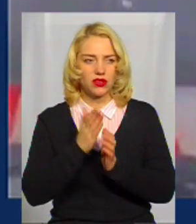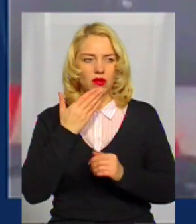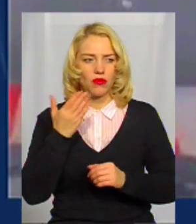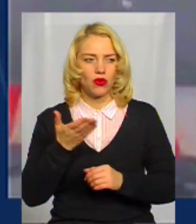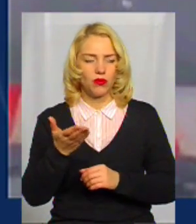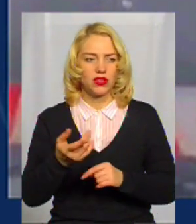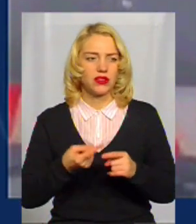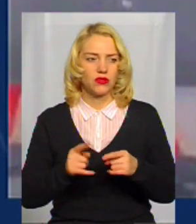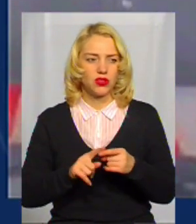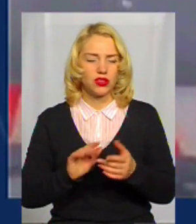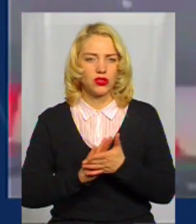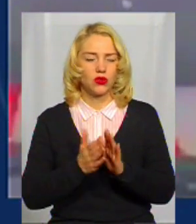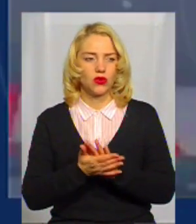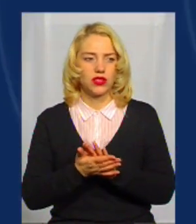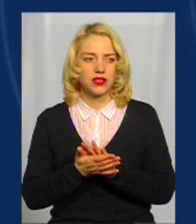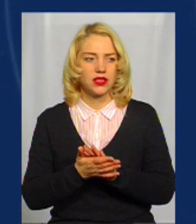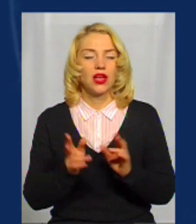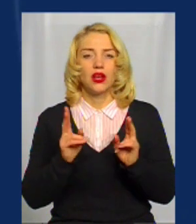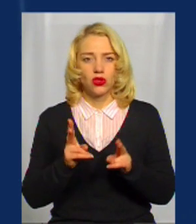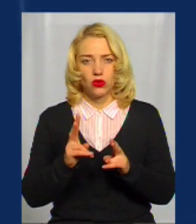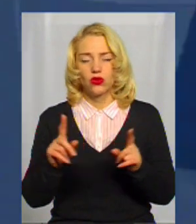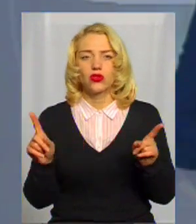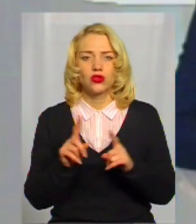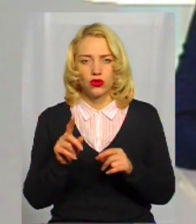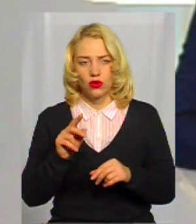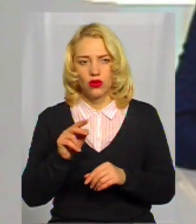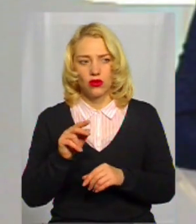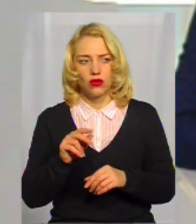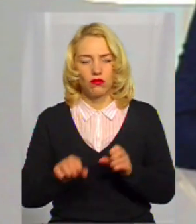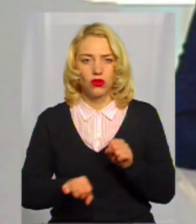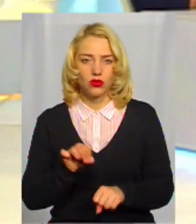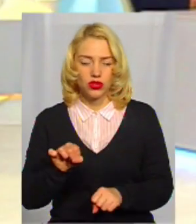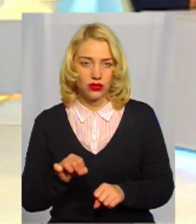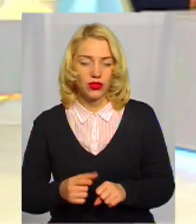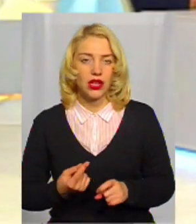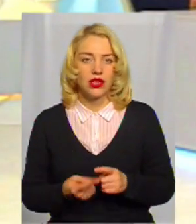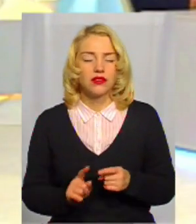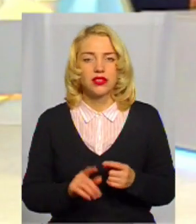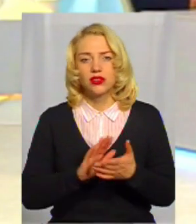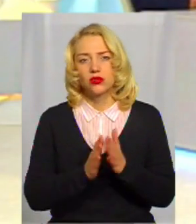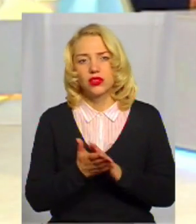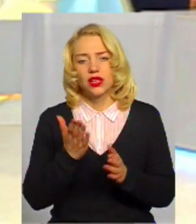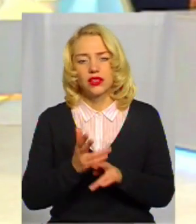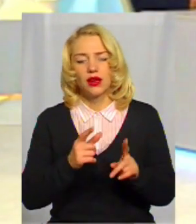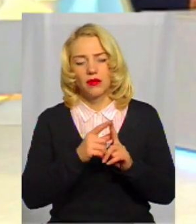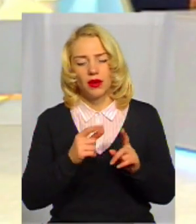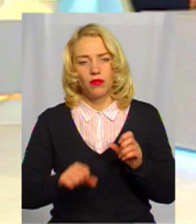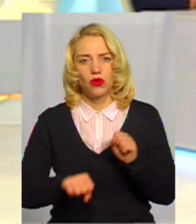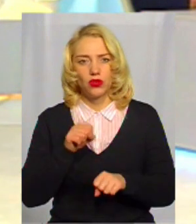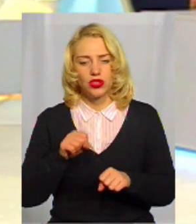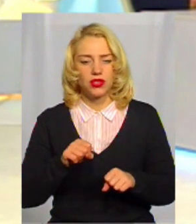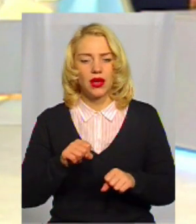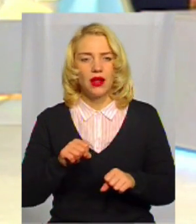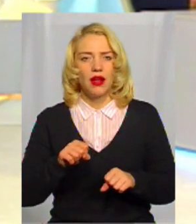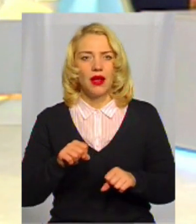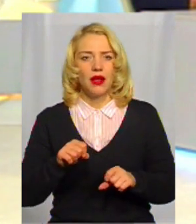цій ситуації. Хто що порушив? В даній ситуації, по-перше, є порушення правил дорожнього руху з боку водія,